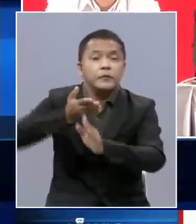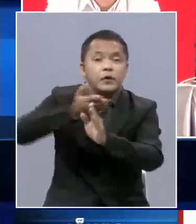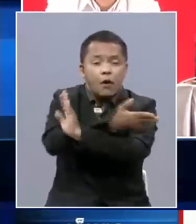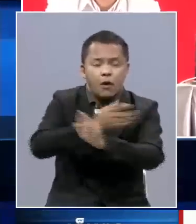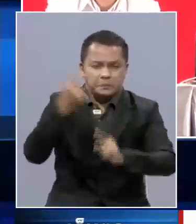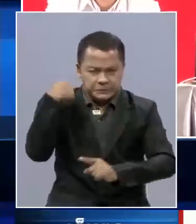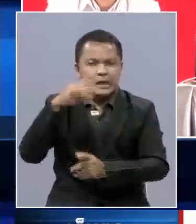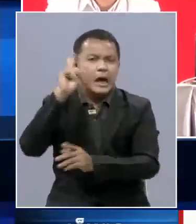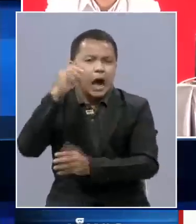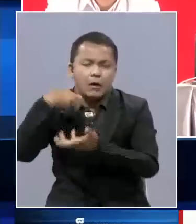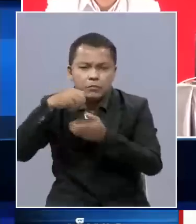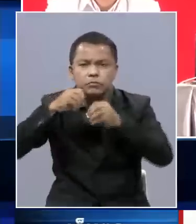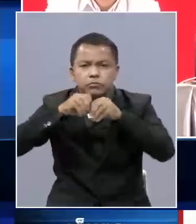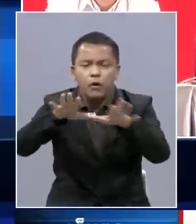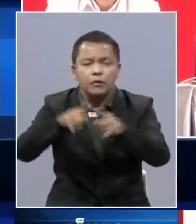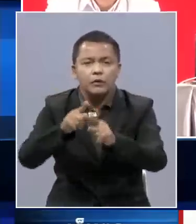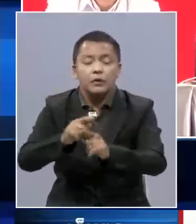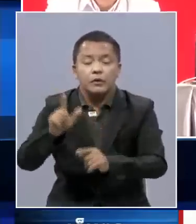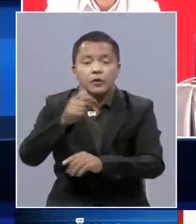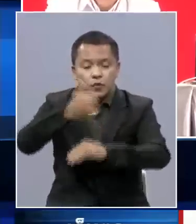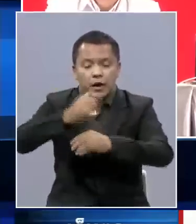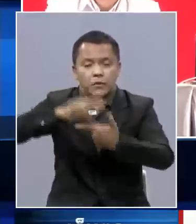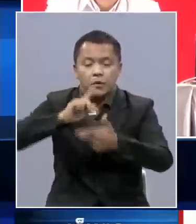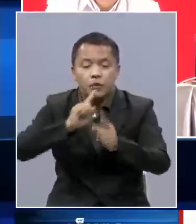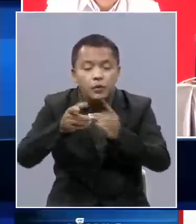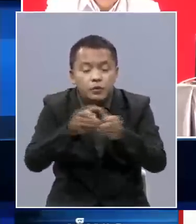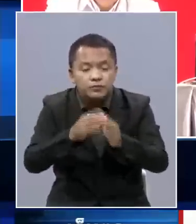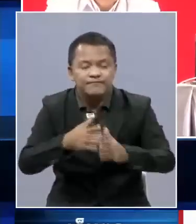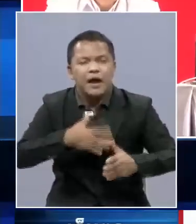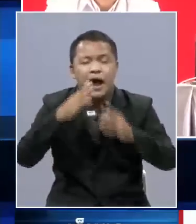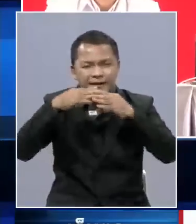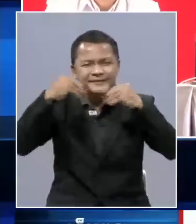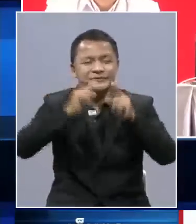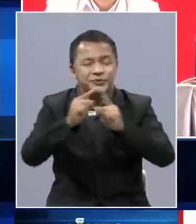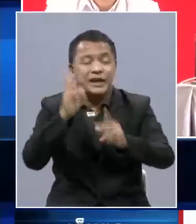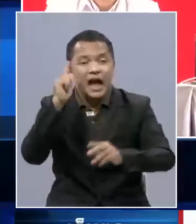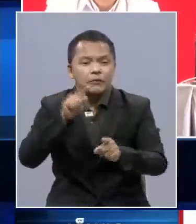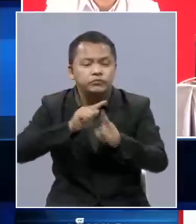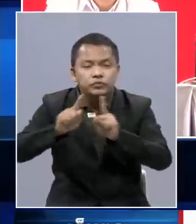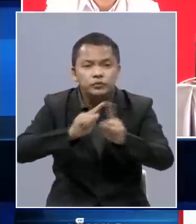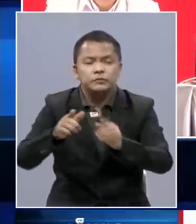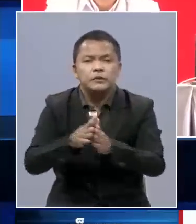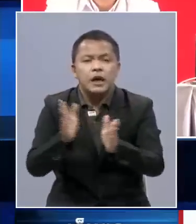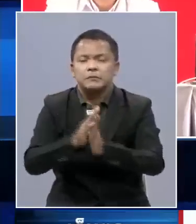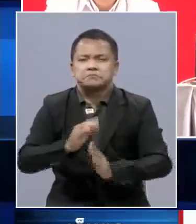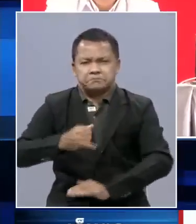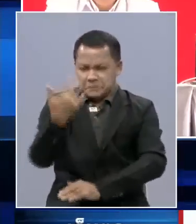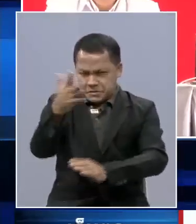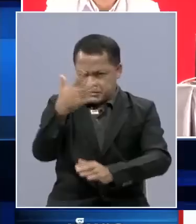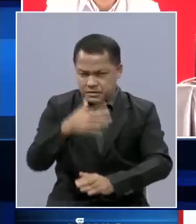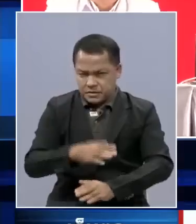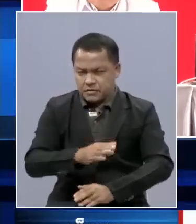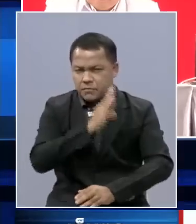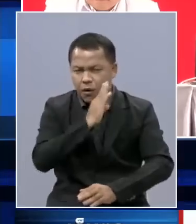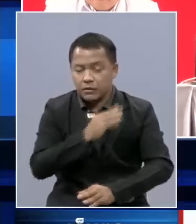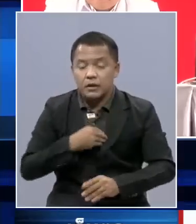ก็มีกระแสข่าวนะฮะว่าลุงป้อมเนี่ยพูดกับแกนนำในพักอย่างอารมณ์ดีถึงกระแสข่าวที่เกิดขึ้นทำนองว่าโอ้ยไม่จริงหรอกนะฮะ